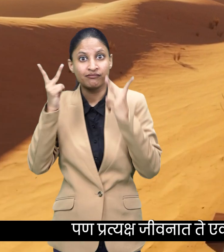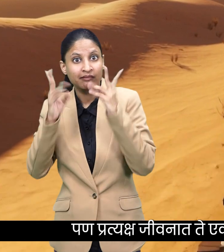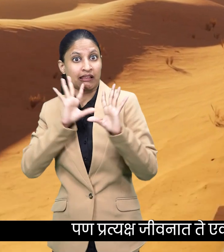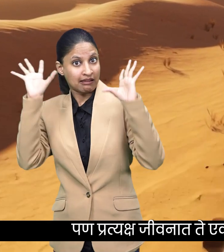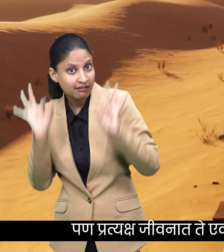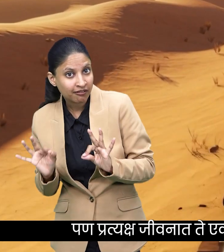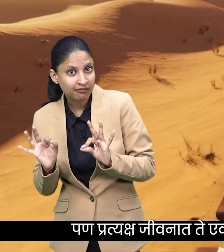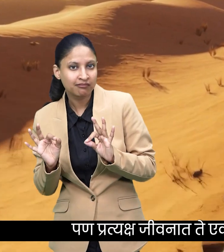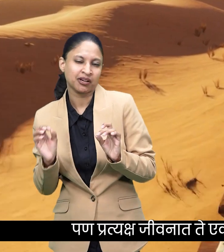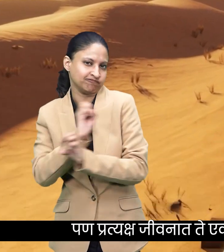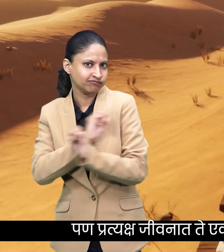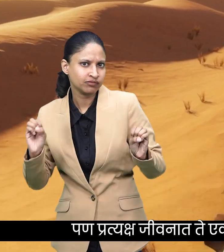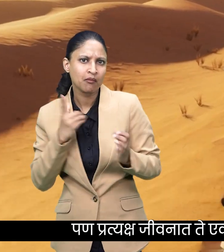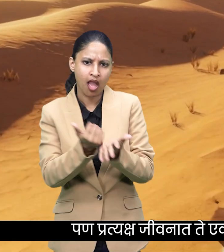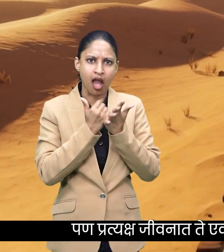असतात.